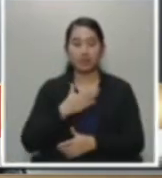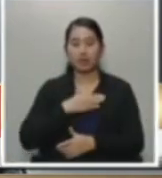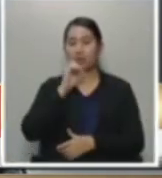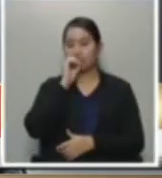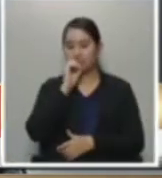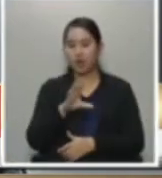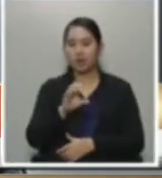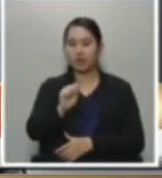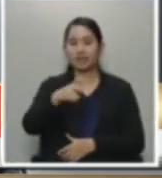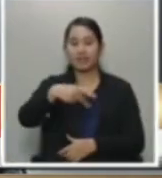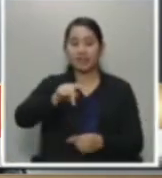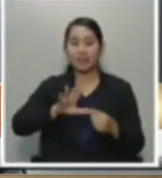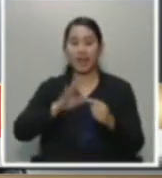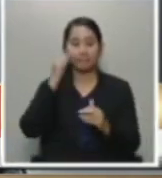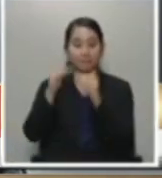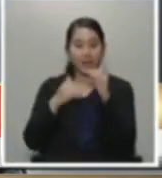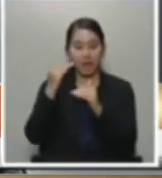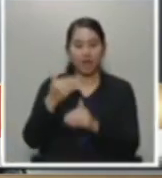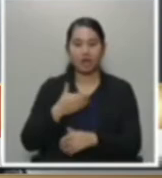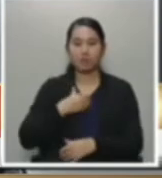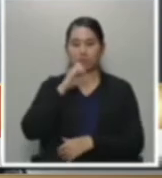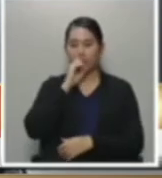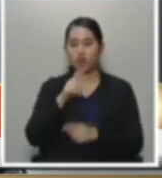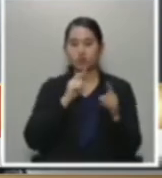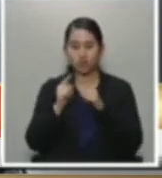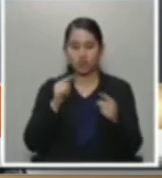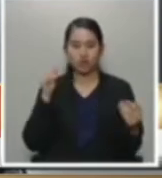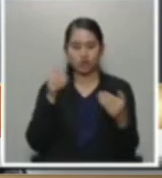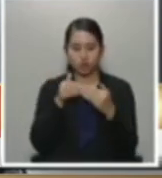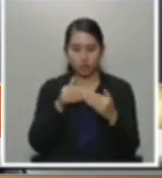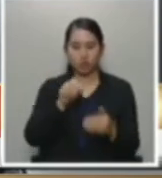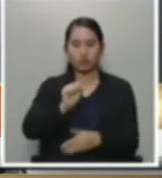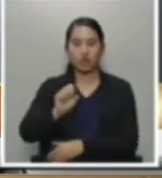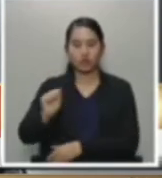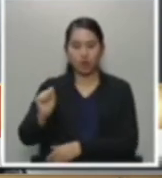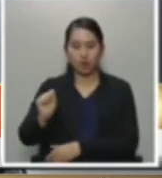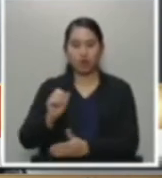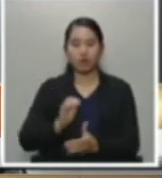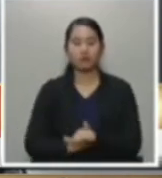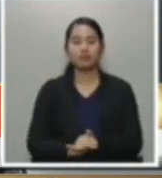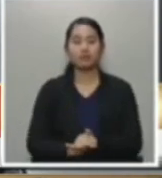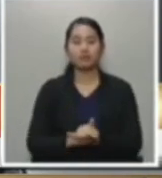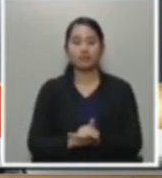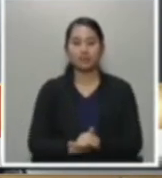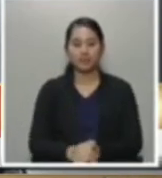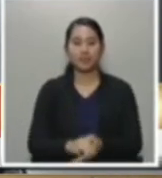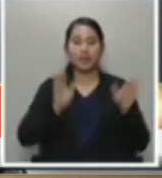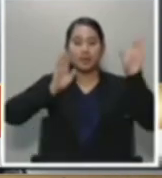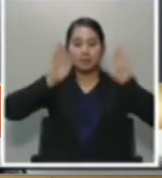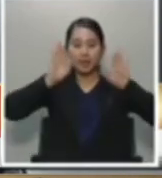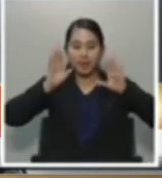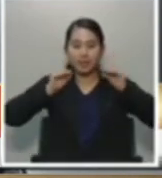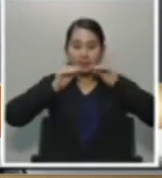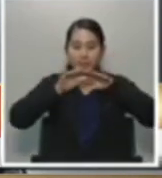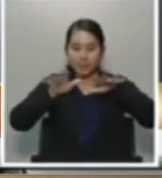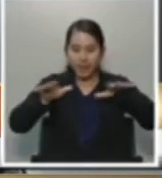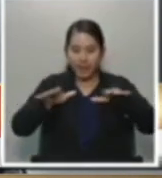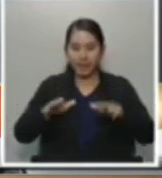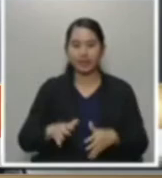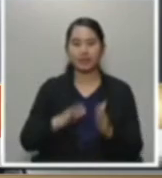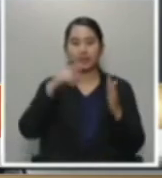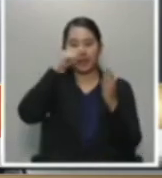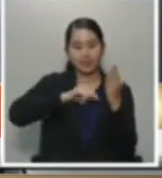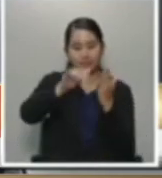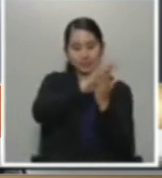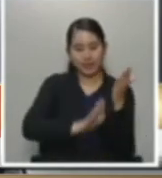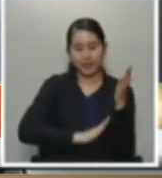พัฒน์ว่าท่านต้องประสานงานกับสภาผู้แทนราษฎรนะครับไปทำการเผยแพร่ประชาธิปไตย500เขตเลือกตั้งนะ